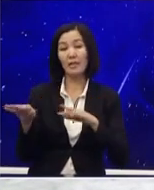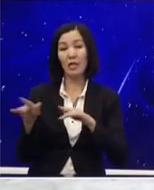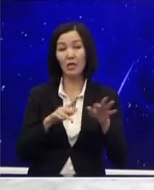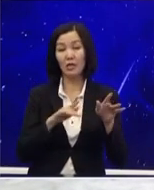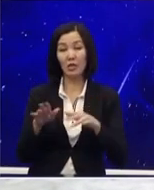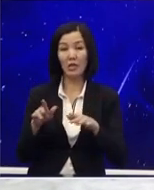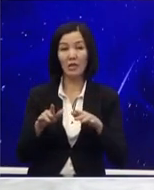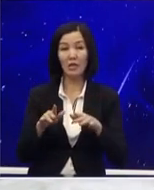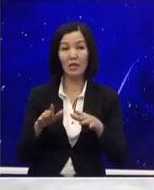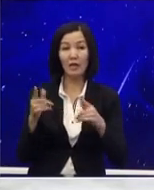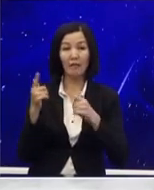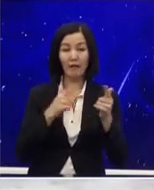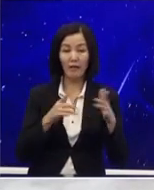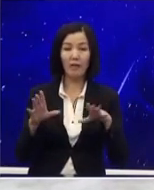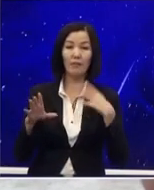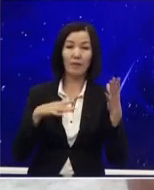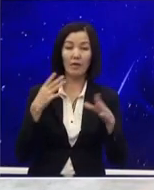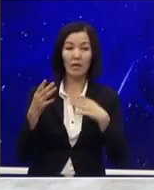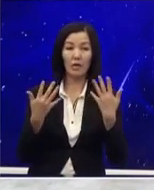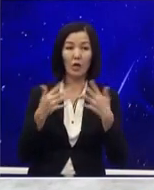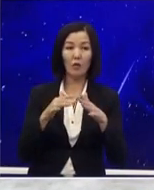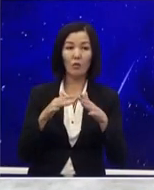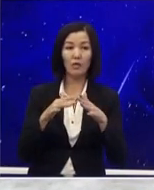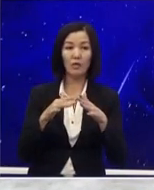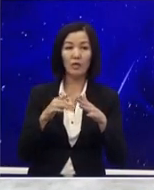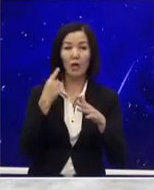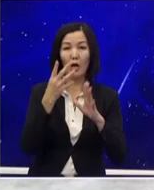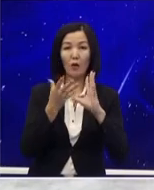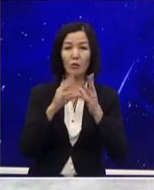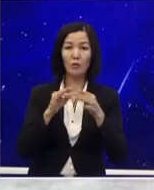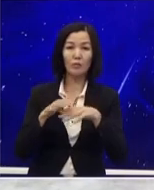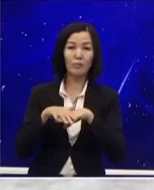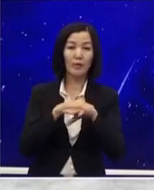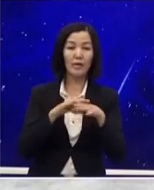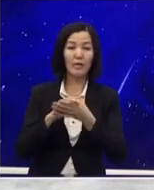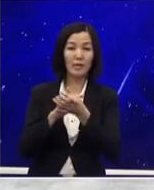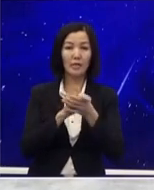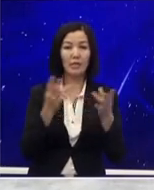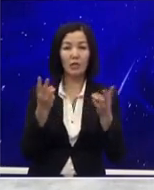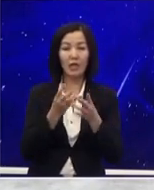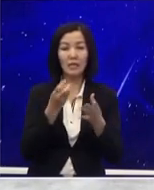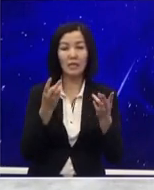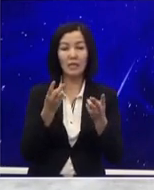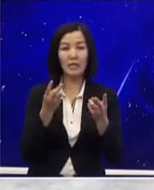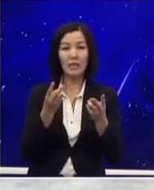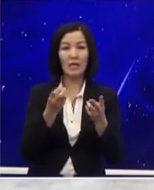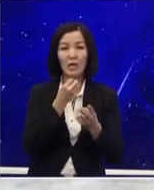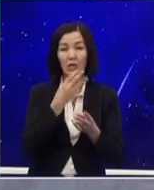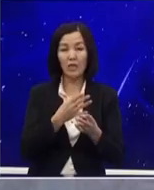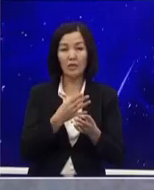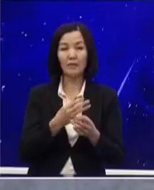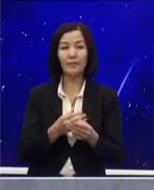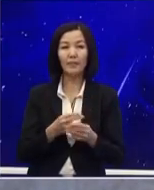жағдайлар болсын, соған дайындалып, ауылдың береке бірлігіне де бәріне жақсы ғой, соған қуанып